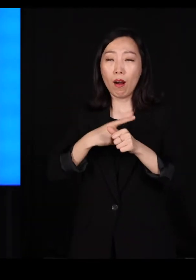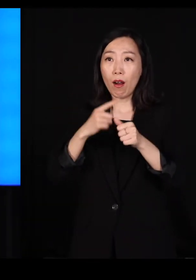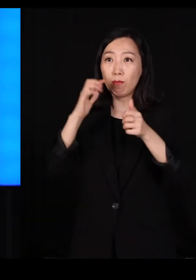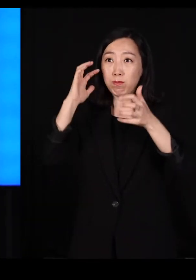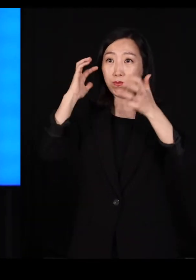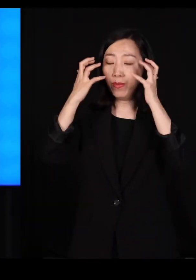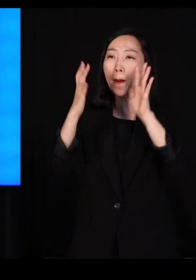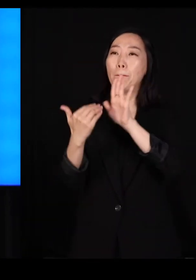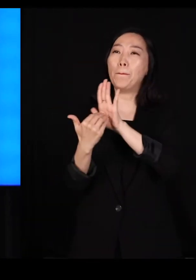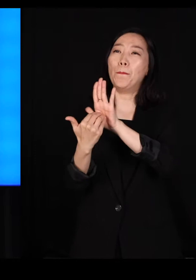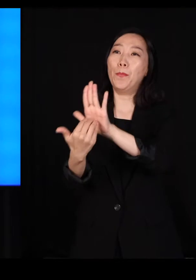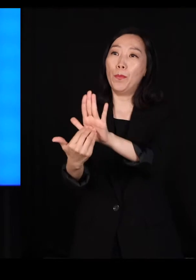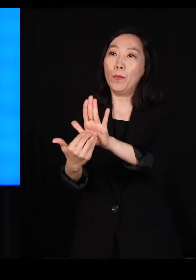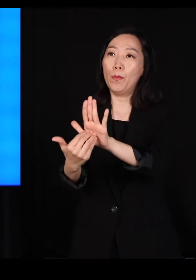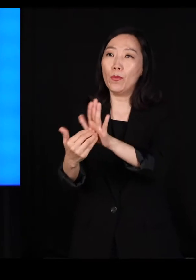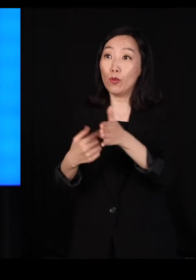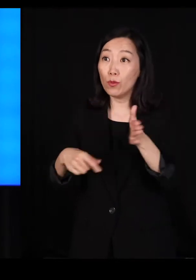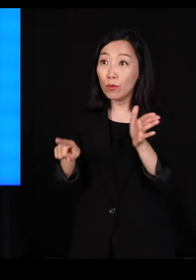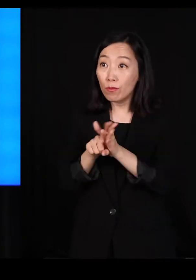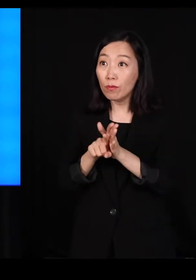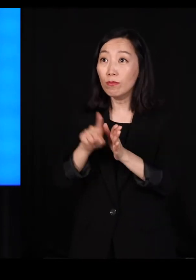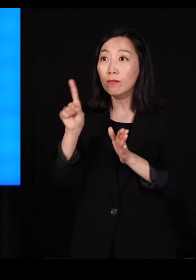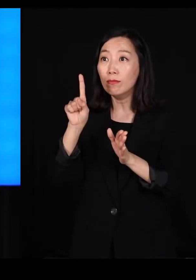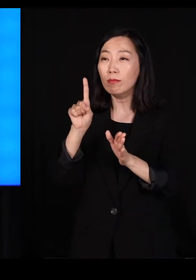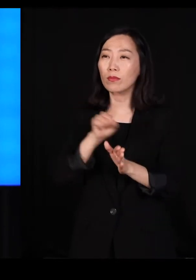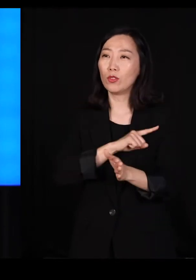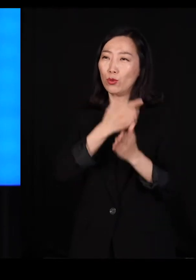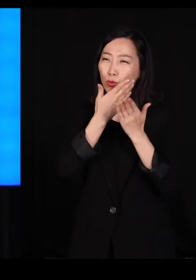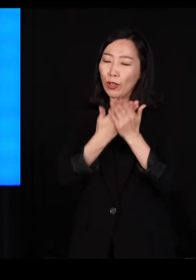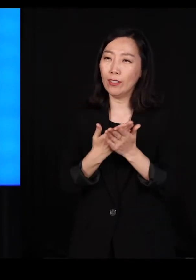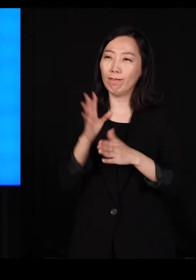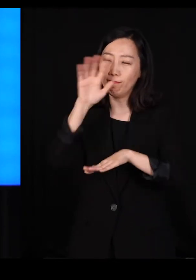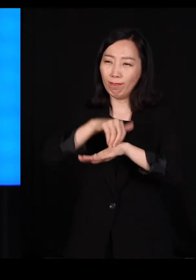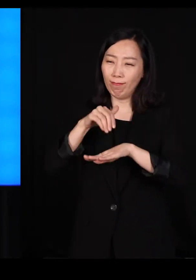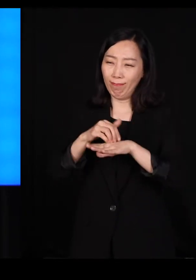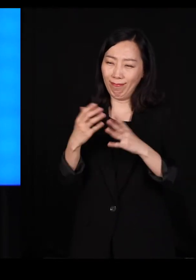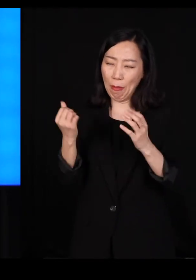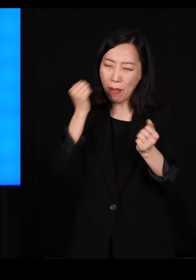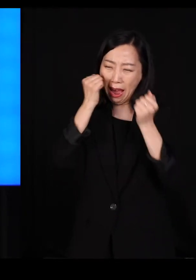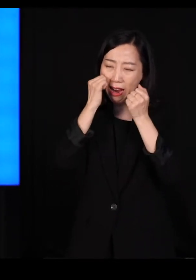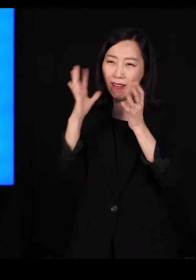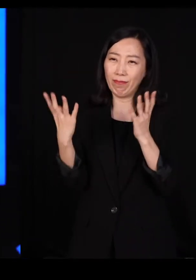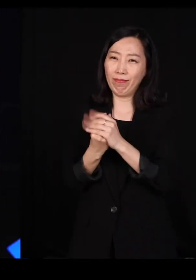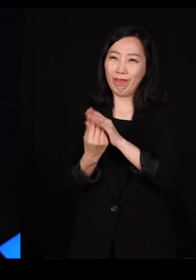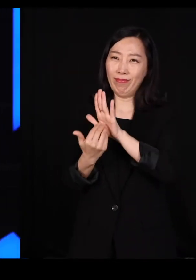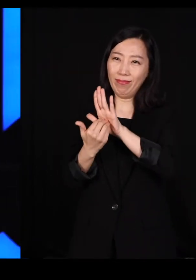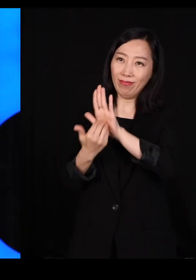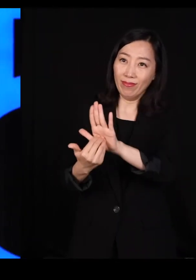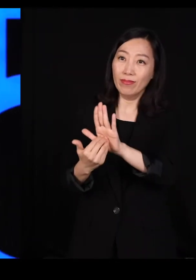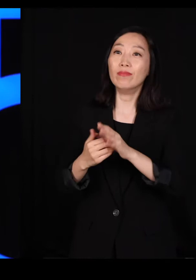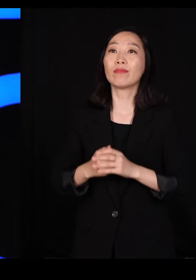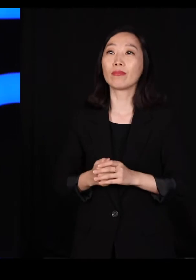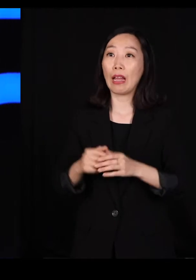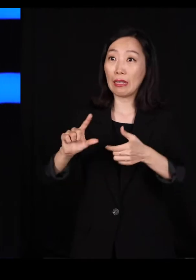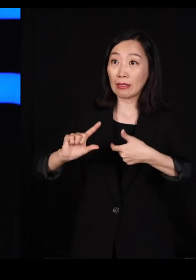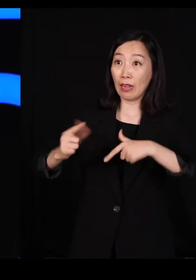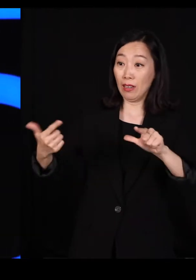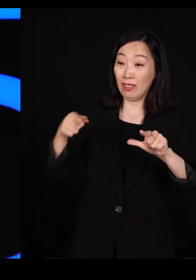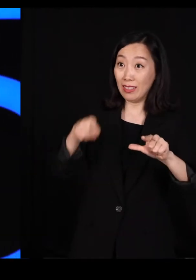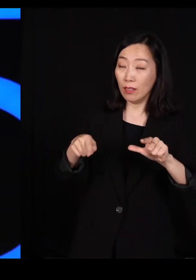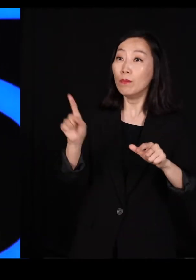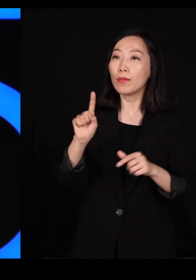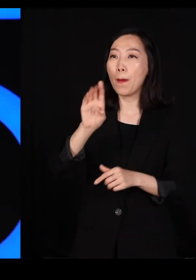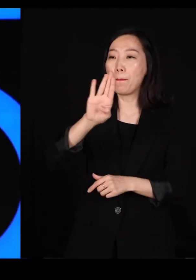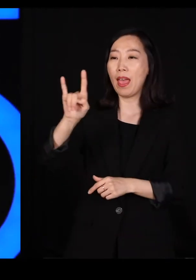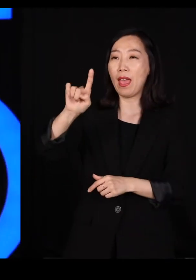혼란을 견디기 위해서 필요한 것은 내성입니다. 백신을 맞아야 됩니다. 이질적인 것에 대한